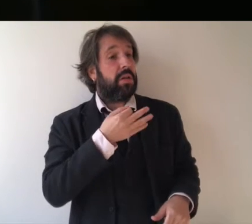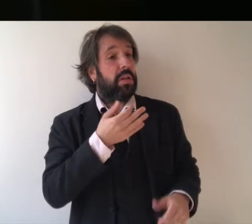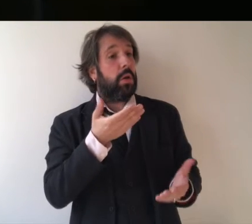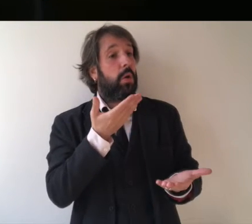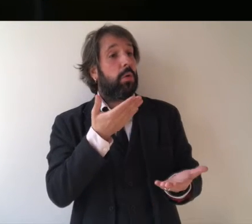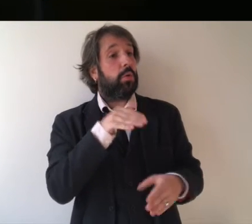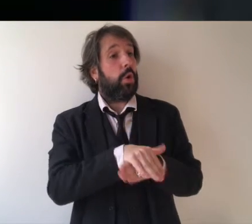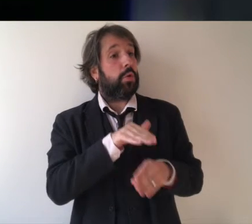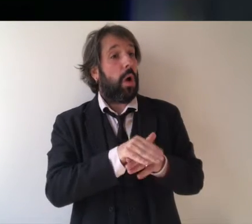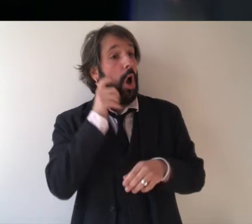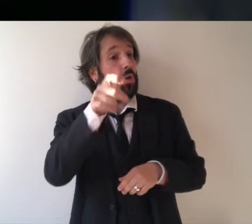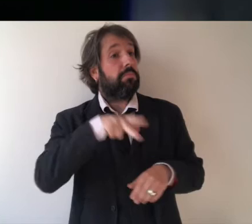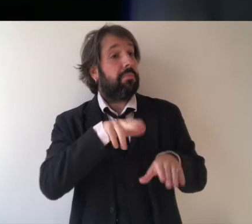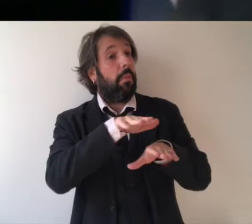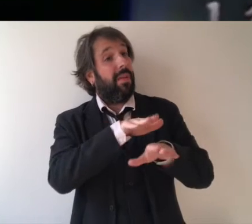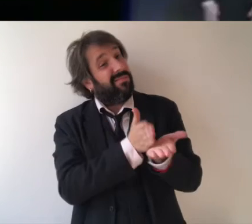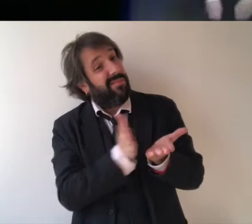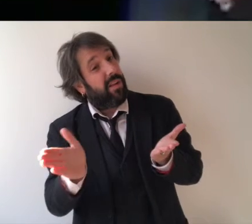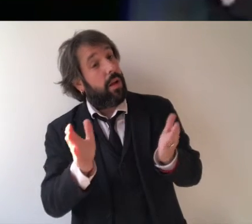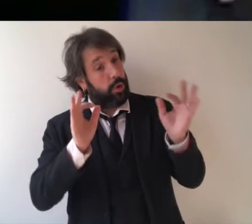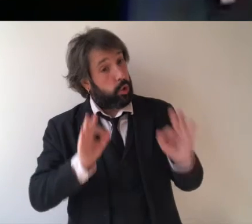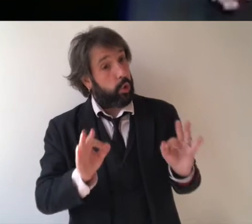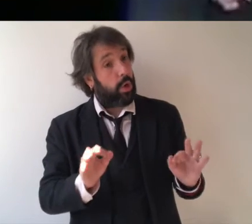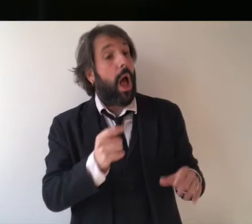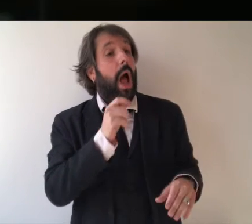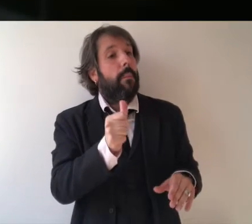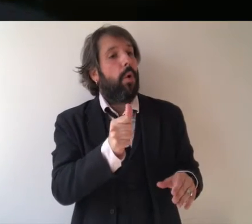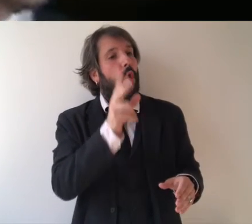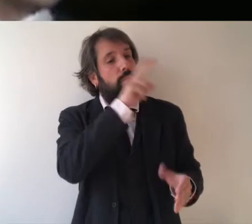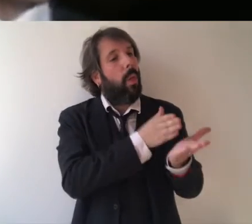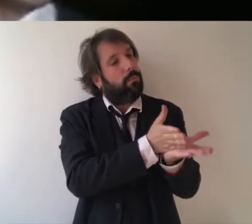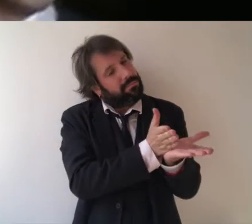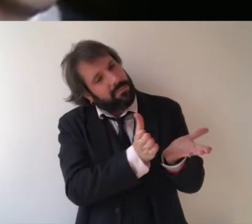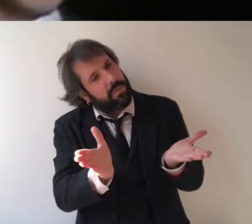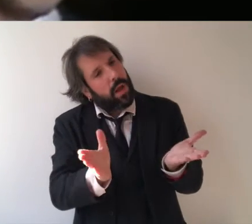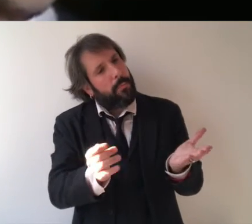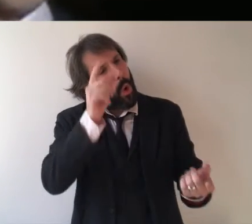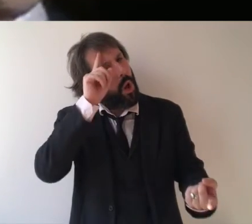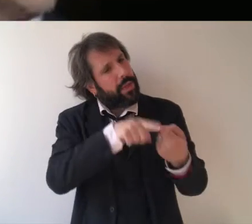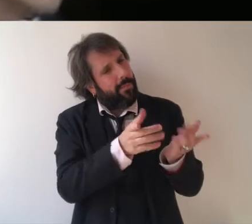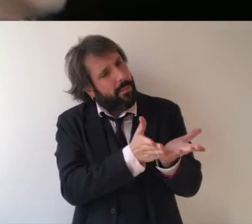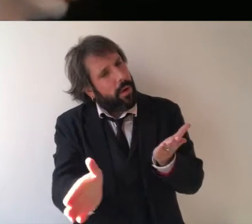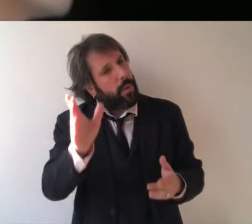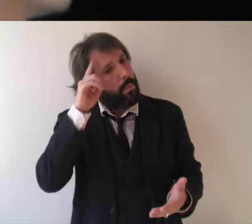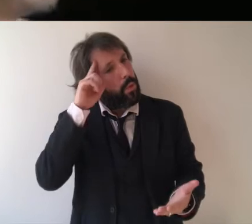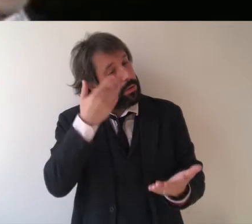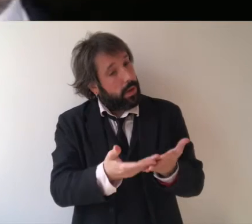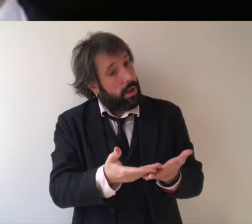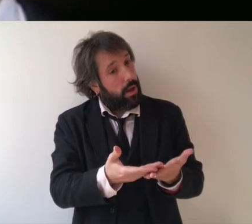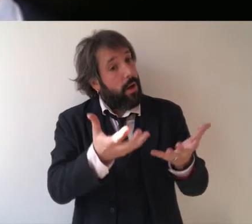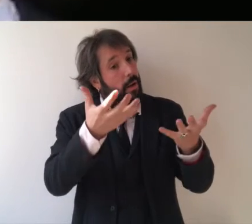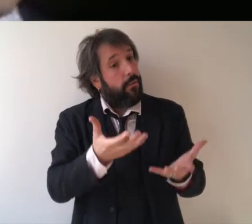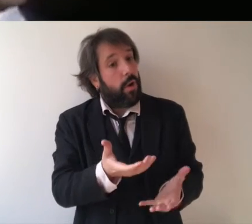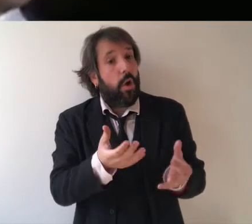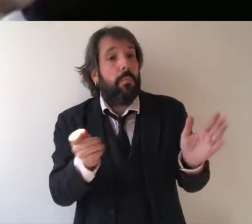notre démarche ce soir. Et bien c'est en toute connaissance de cause qu'effectivement nous nous posons un peu en marge de la thématique humoristique de cette soirée pour vous donner un